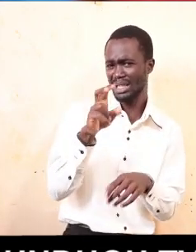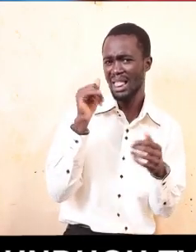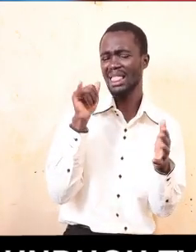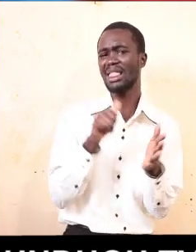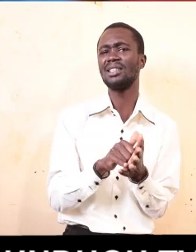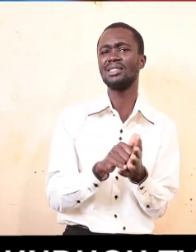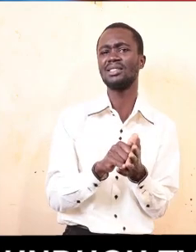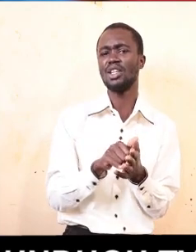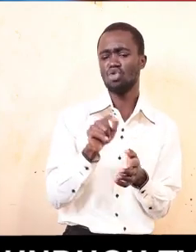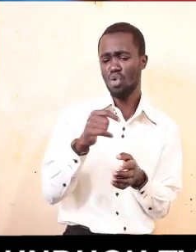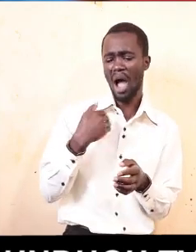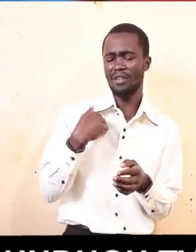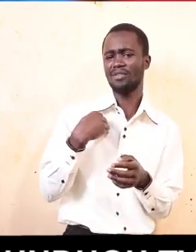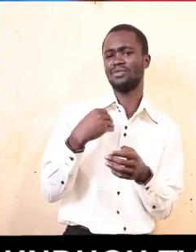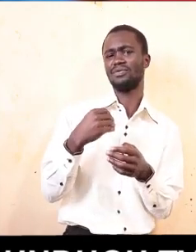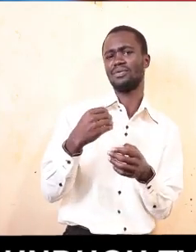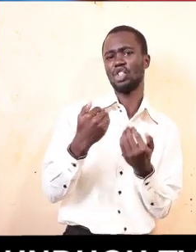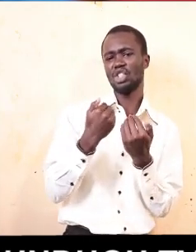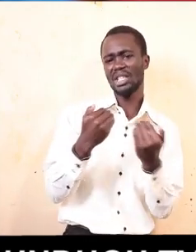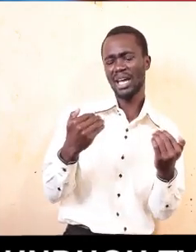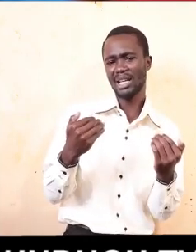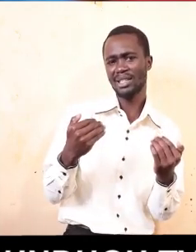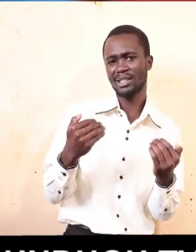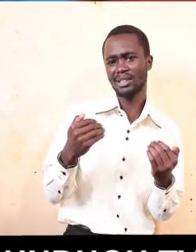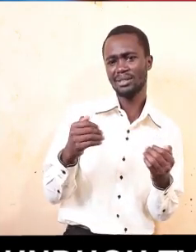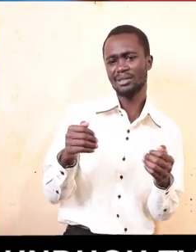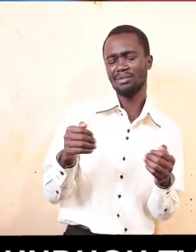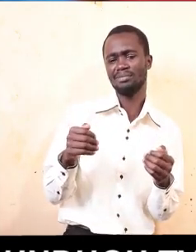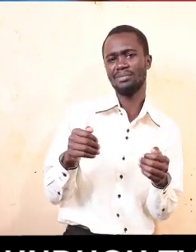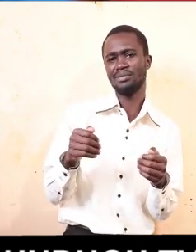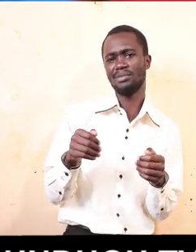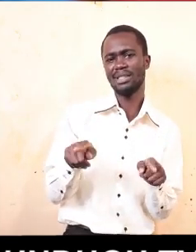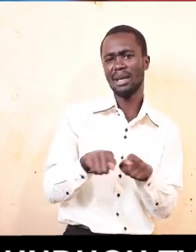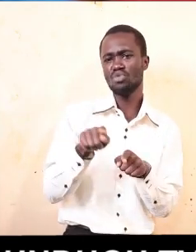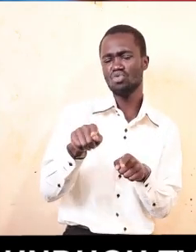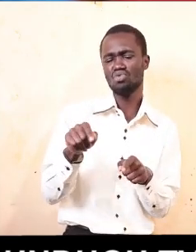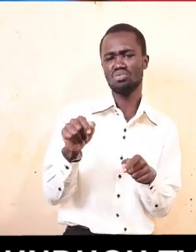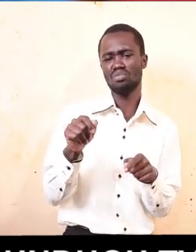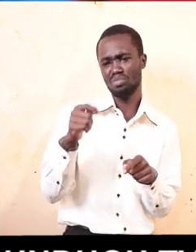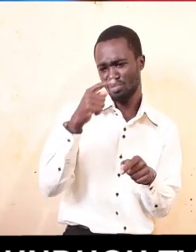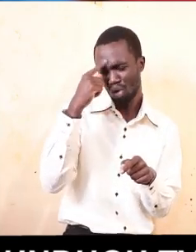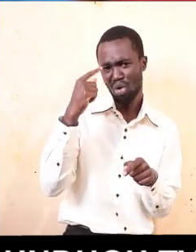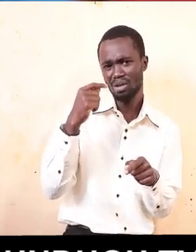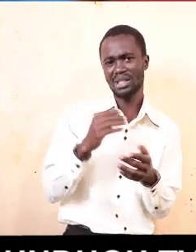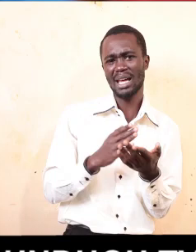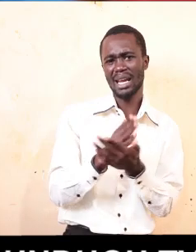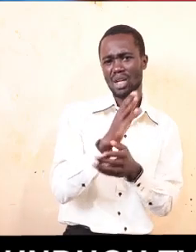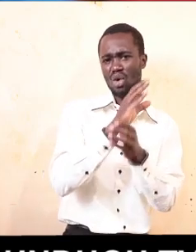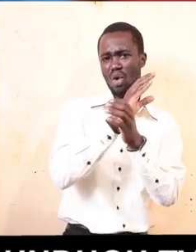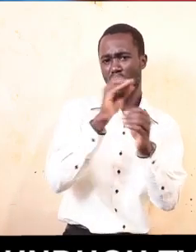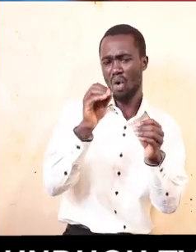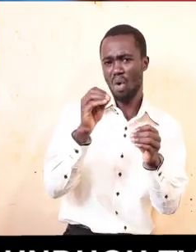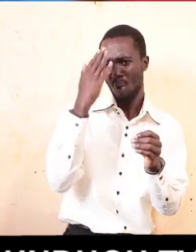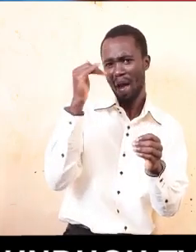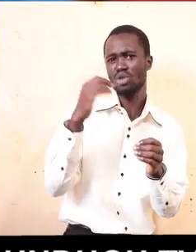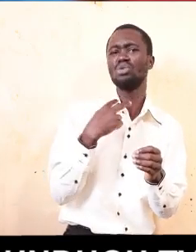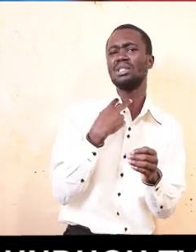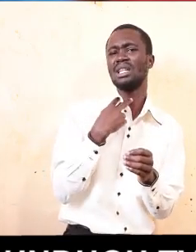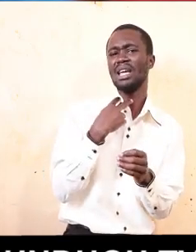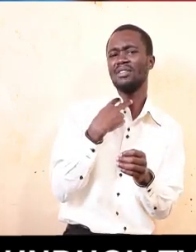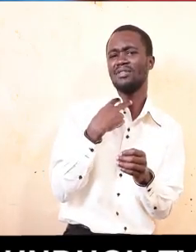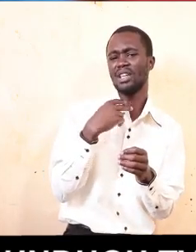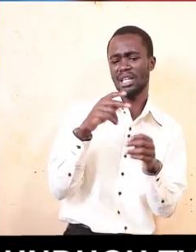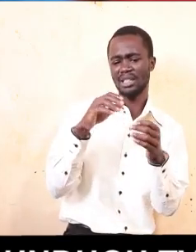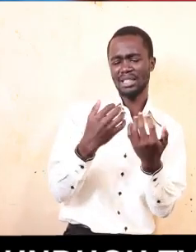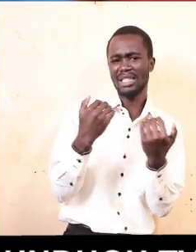kwamba yeye ana mtoto, na kwa sababu hana haki, yeye ni mtumwa, mtoto wake anachukuliwa na tajiri wake